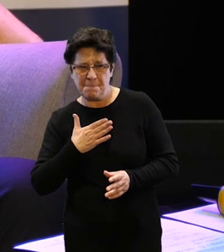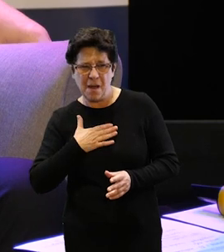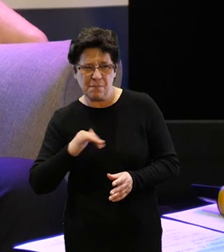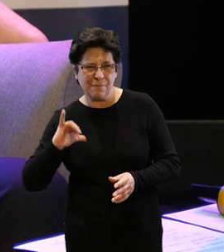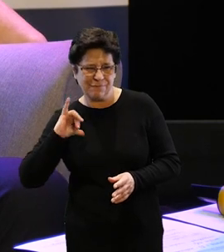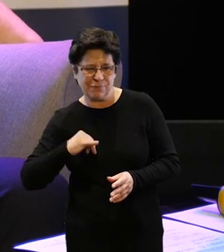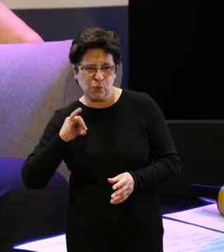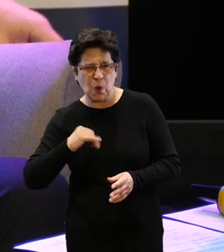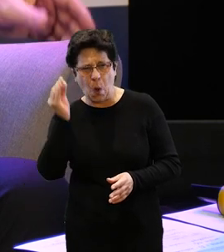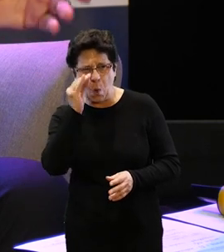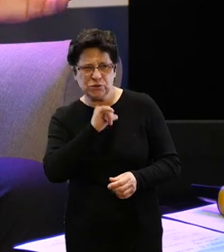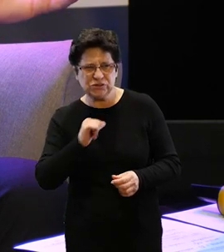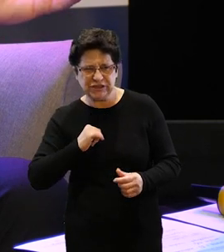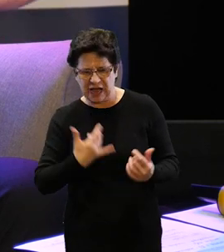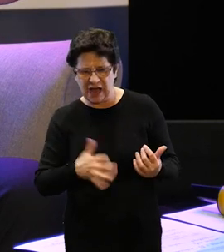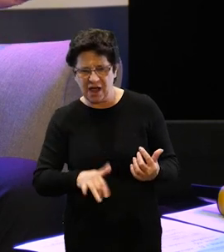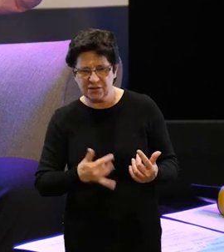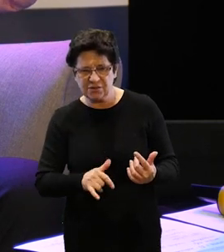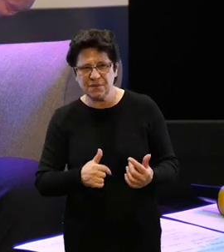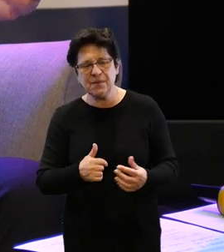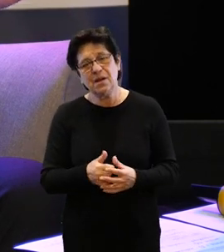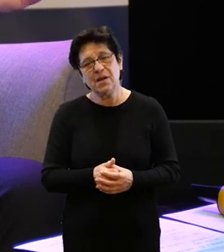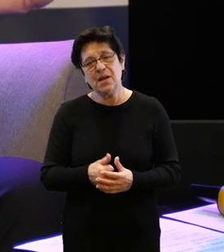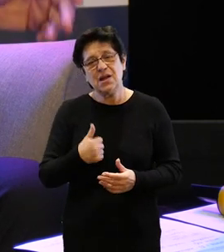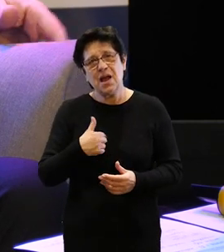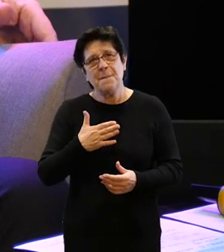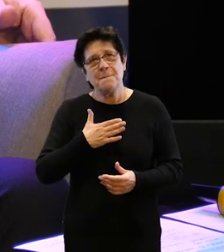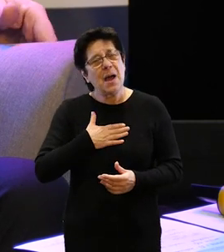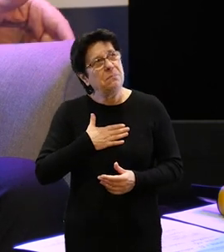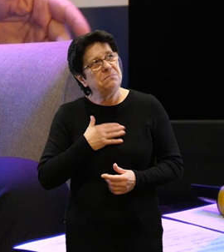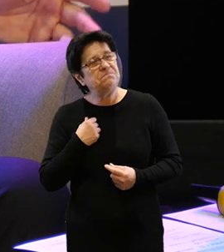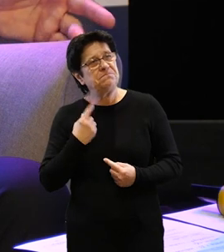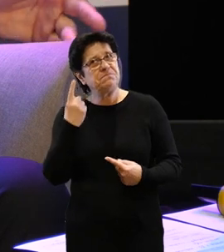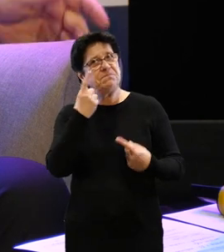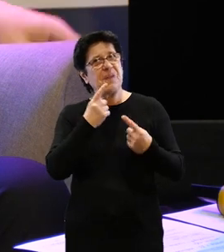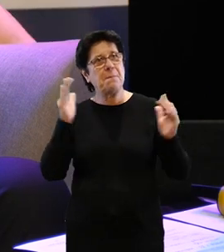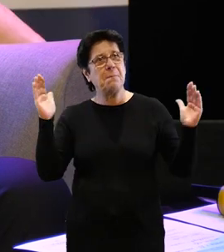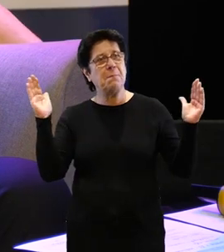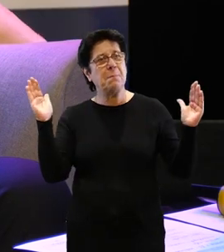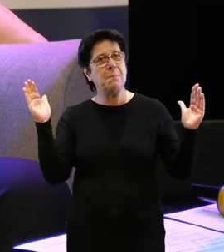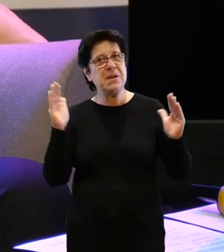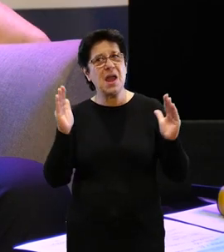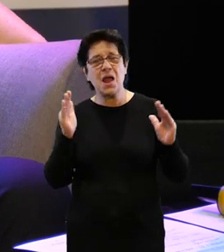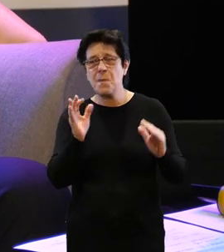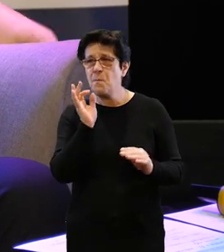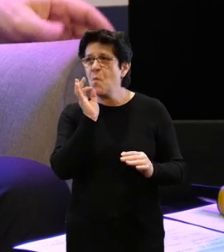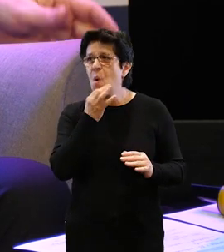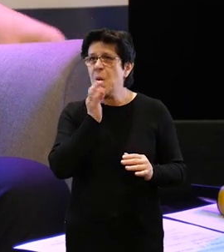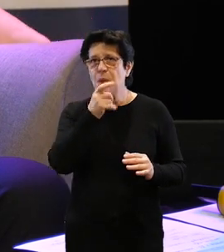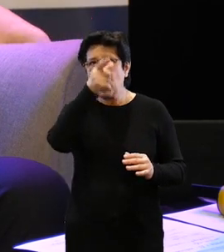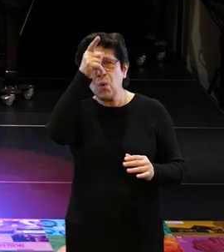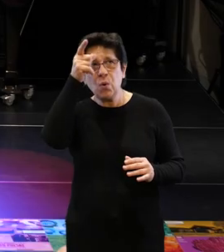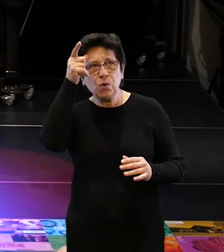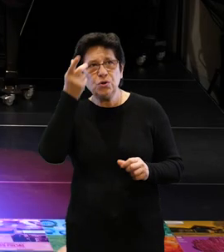się na czymś grać ale powiem że mam takie wrażenie że coraz mniej Jest młodych ludzi którzy